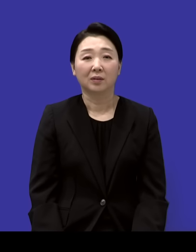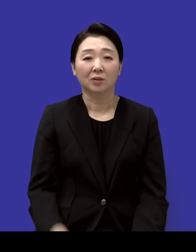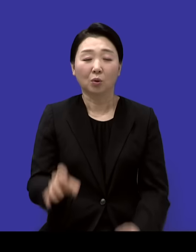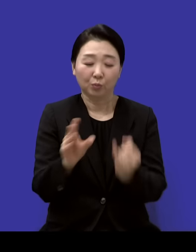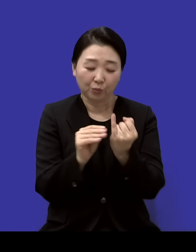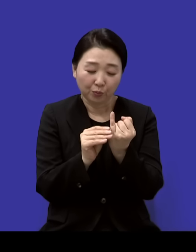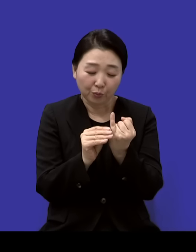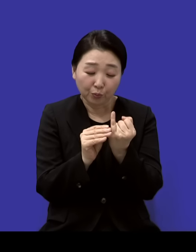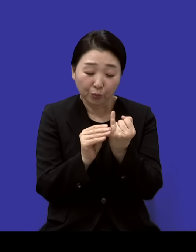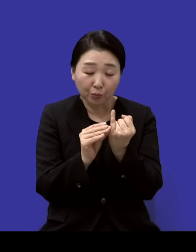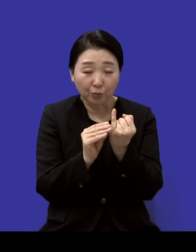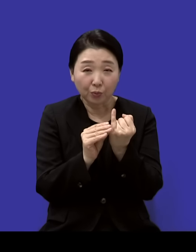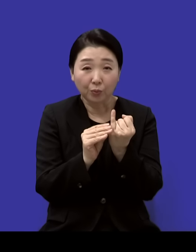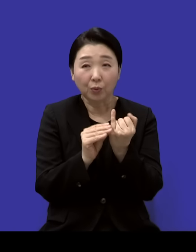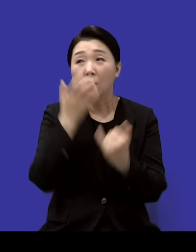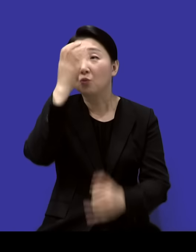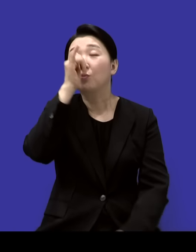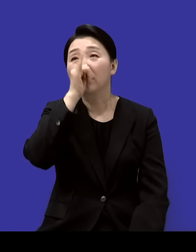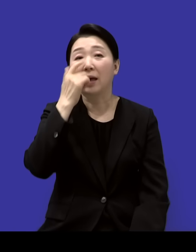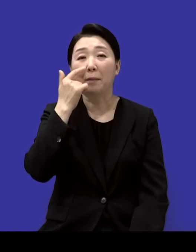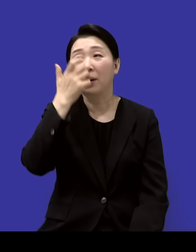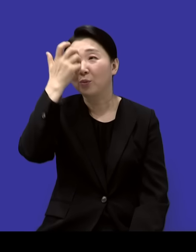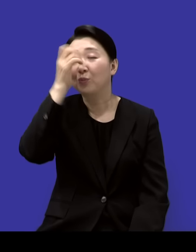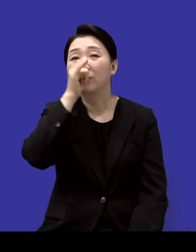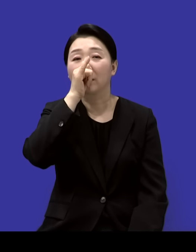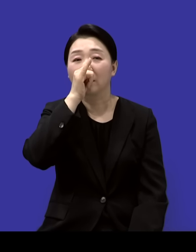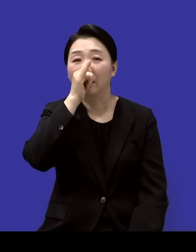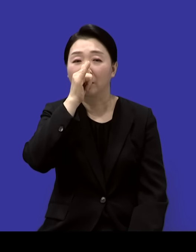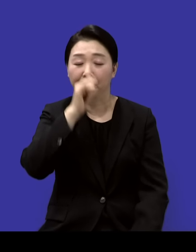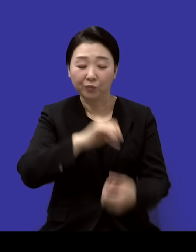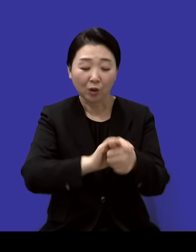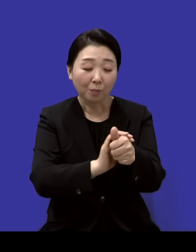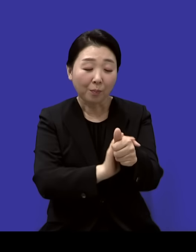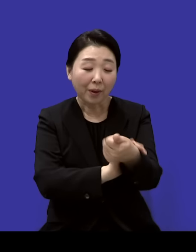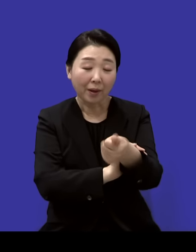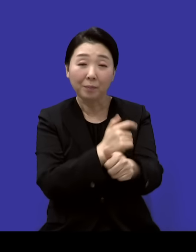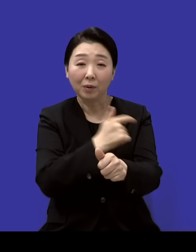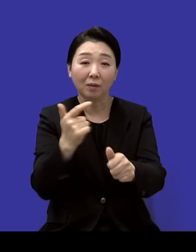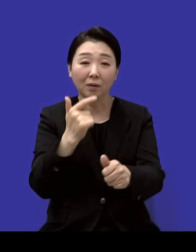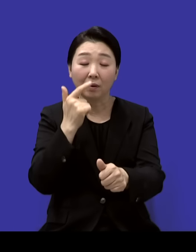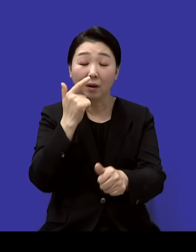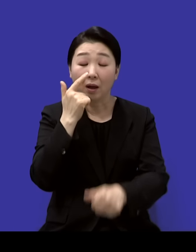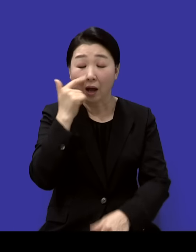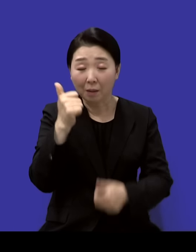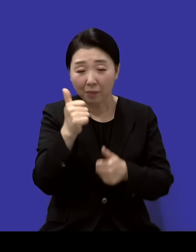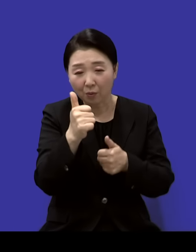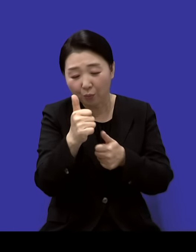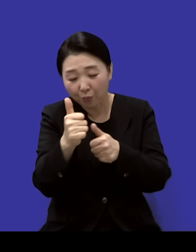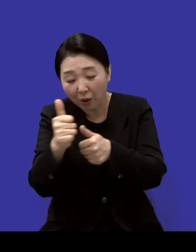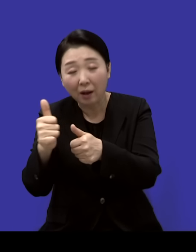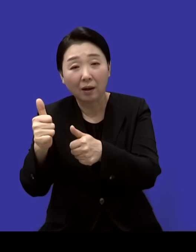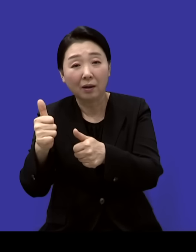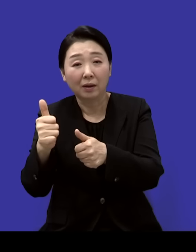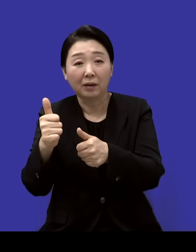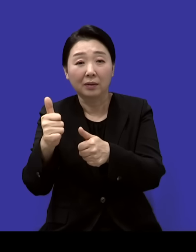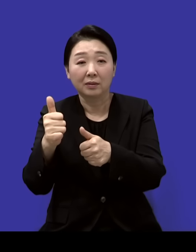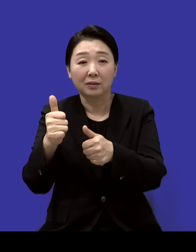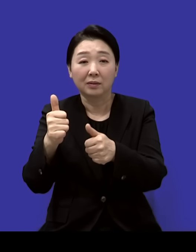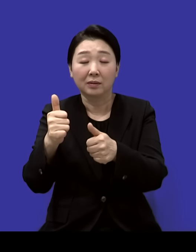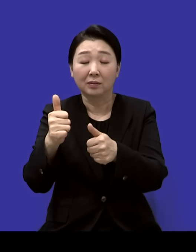꿨는데 아빠가 태몽을 꼬셨어요. 예. 큰 구렁이가 아빠를 이렇게 쫓아갔대요. 예. 그러다가 세상의